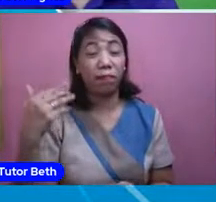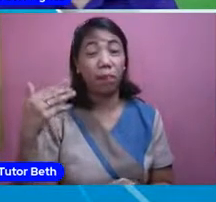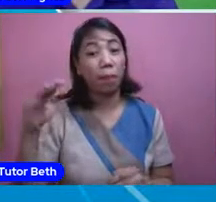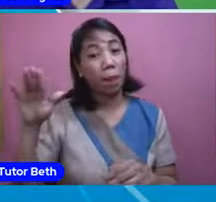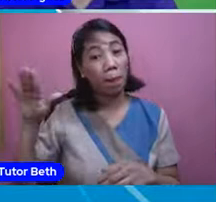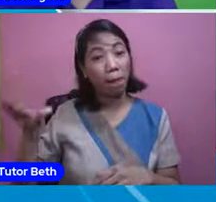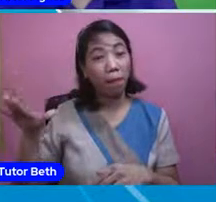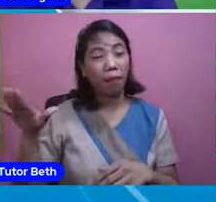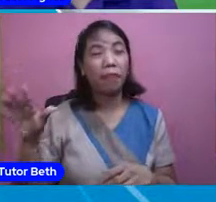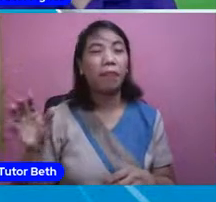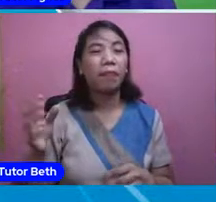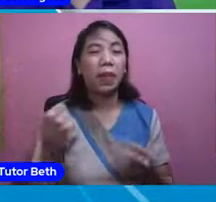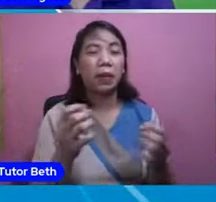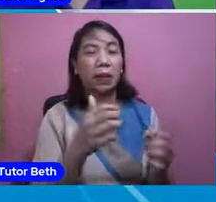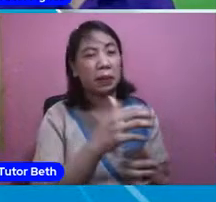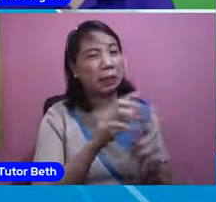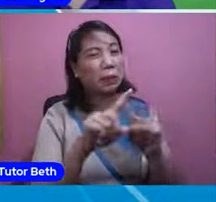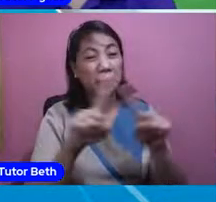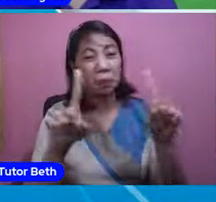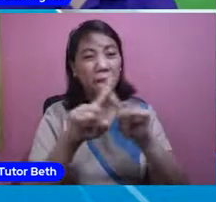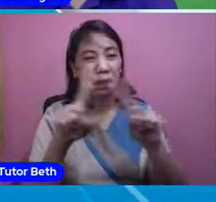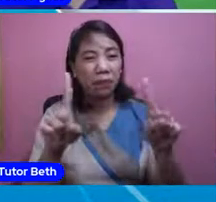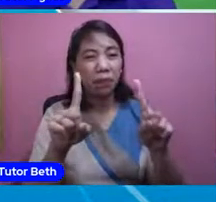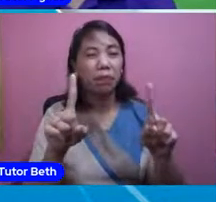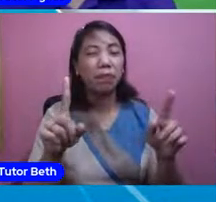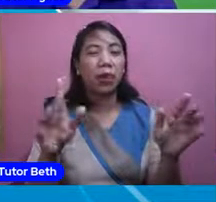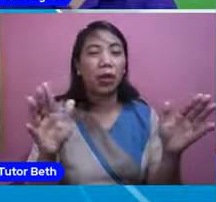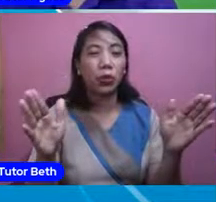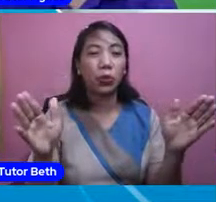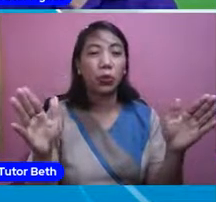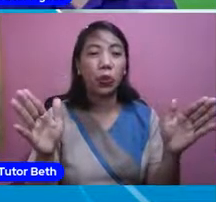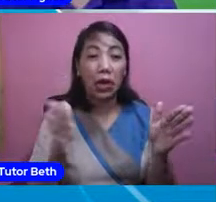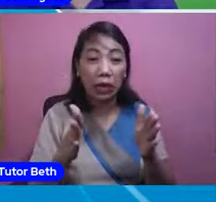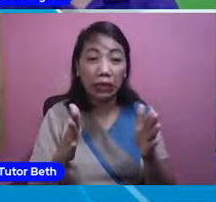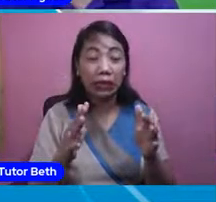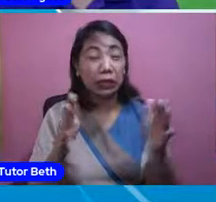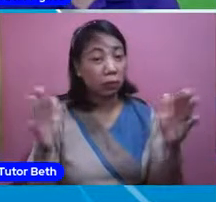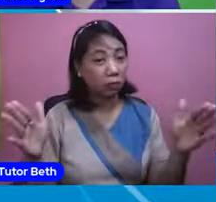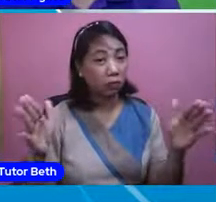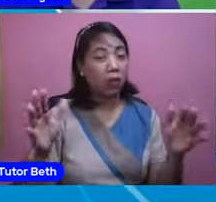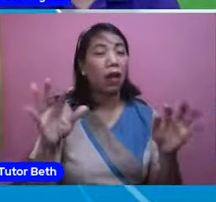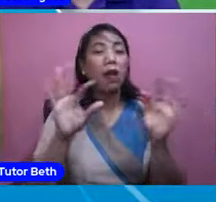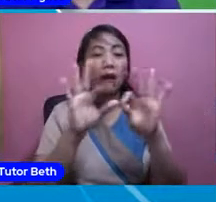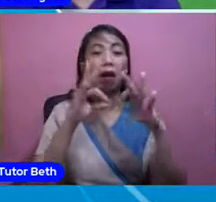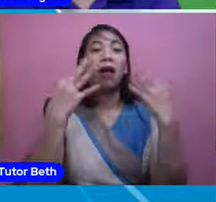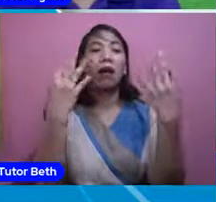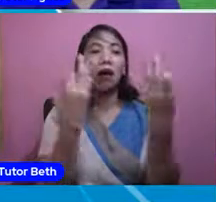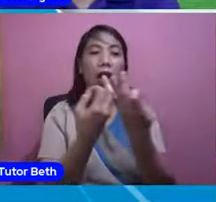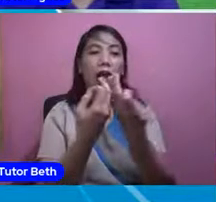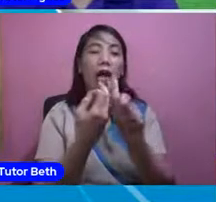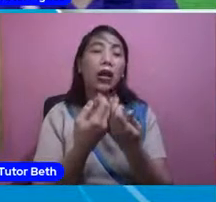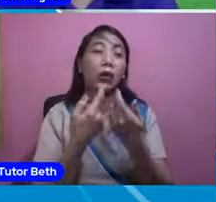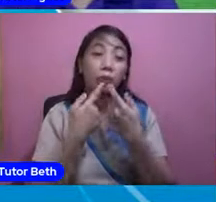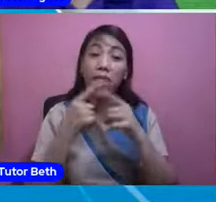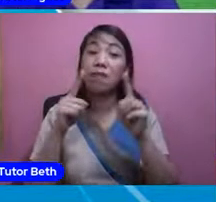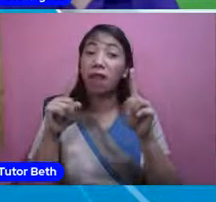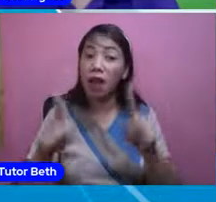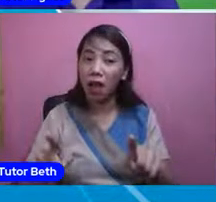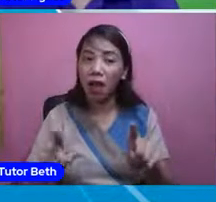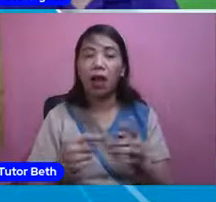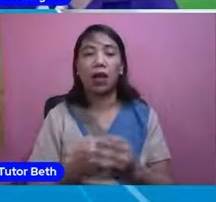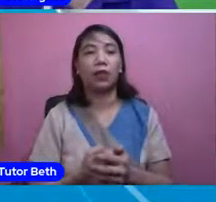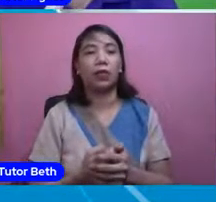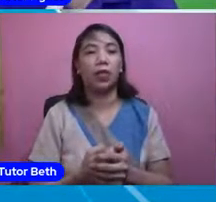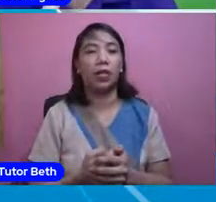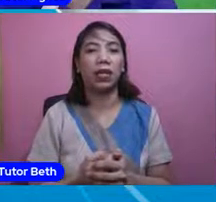sizes o ibat-ibang laki na pamilya. Hindi tayo pare-pareho. So, ang sagot dyan ay depende sa inyo.